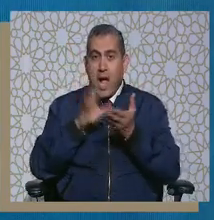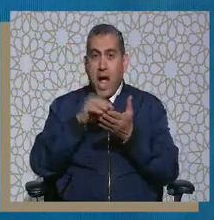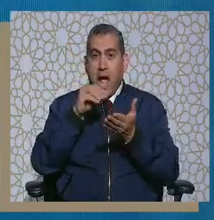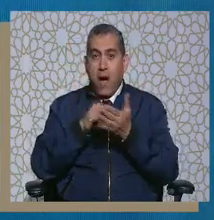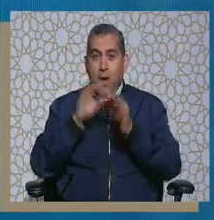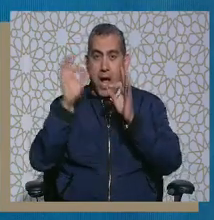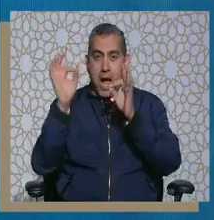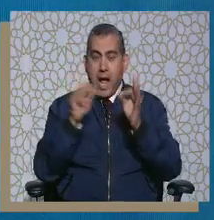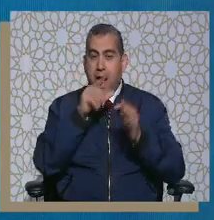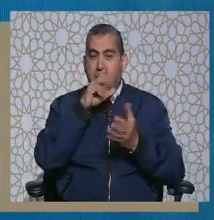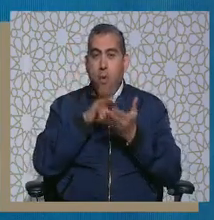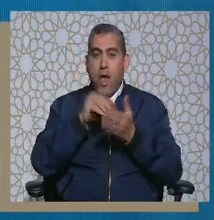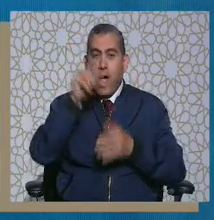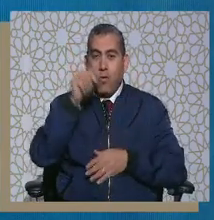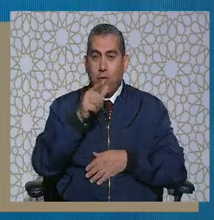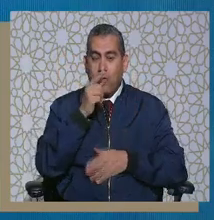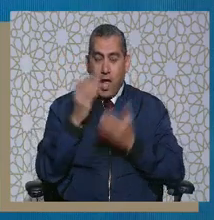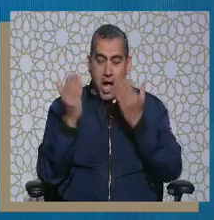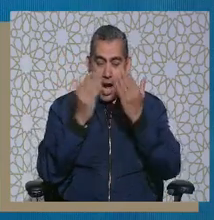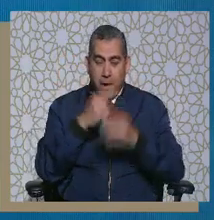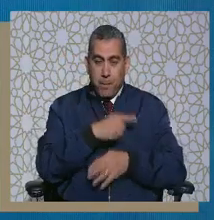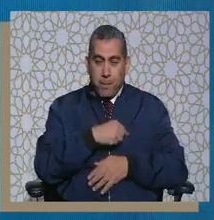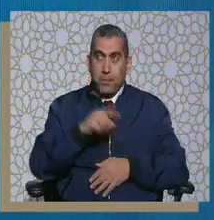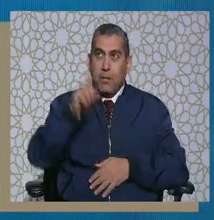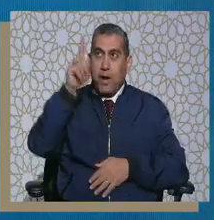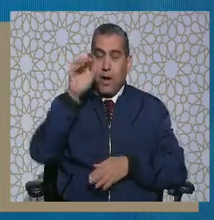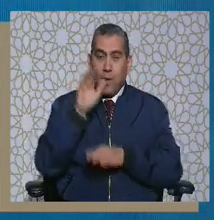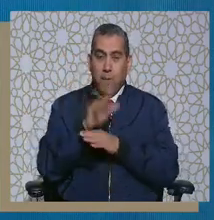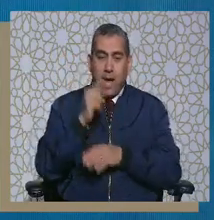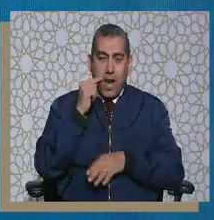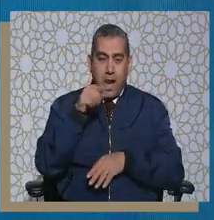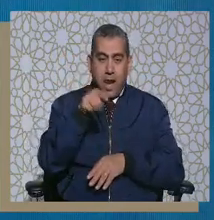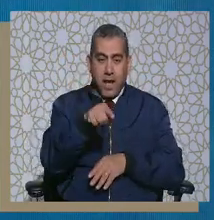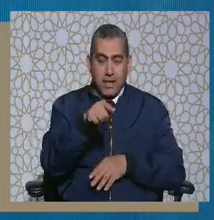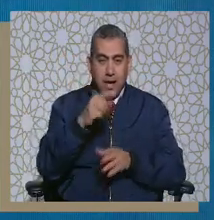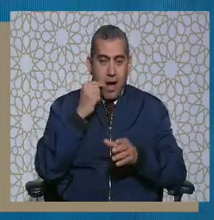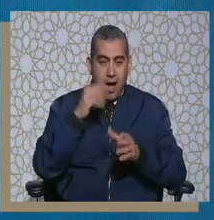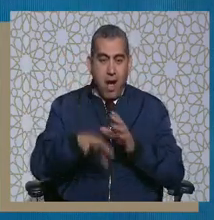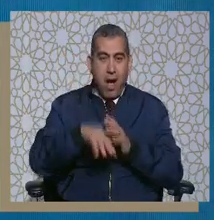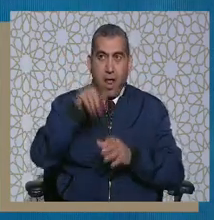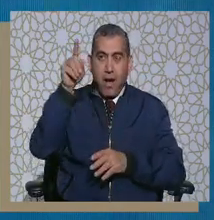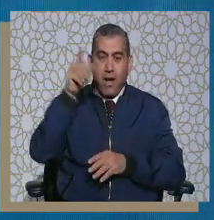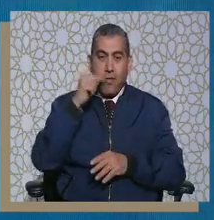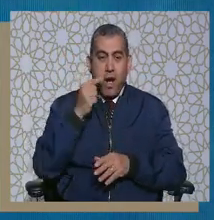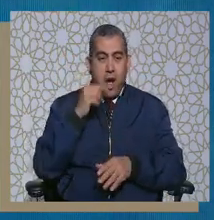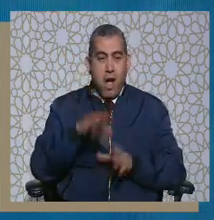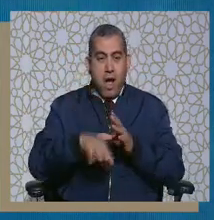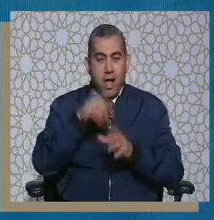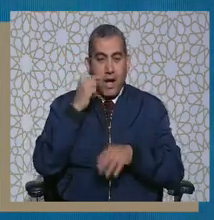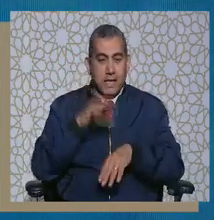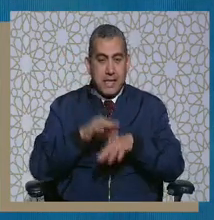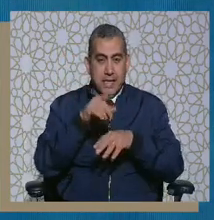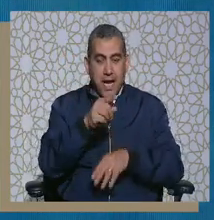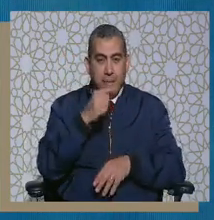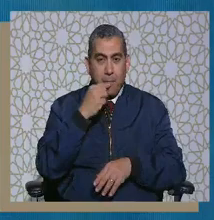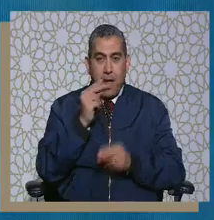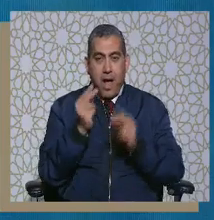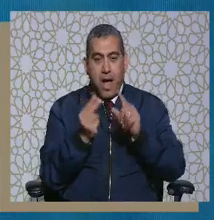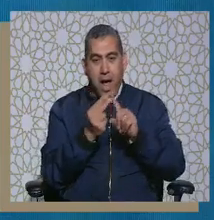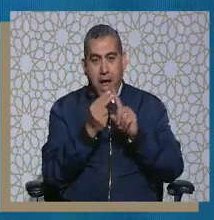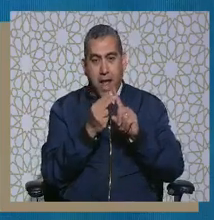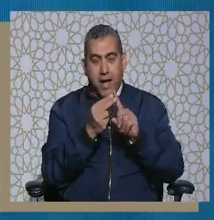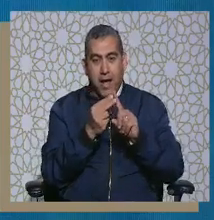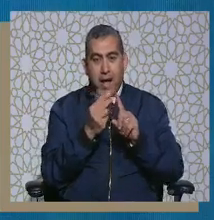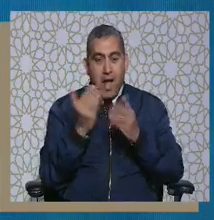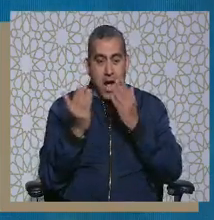نزل من القران اقرا باسم ربك الذي خلق خلق الانسان من علق اقرا وربك الاكرم